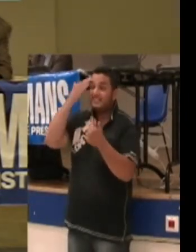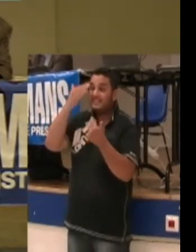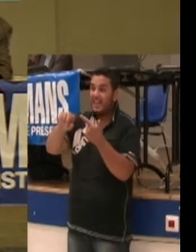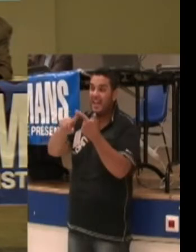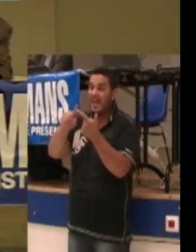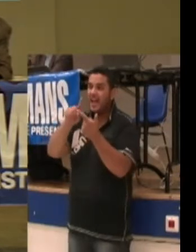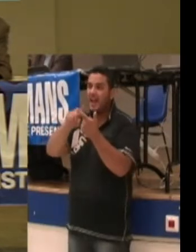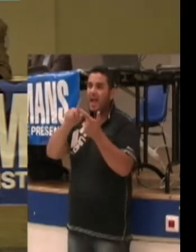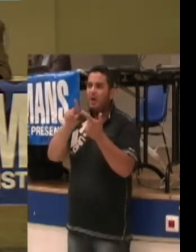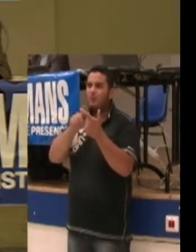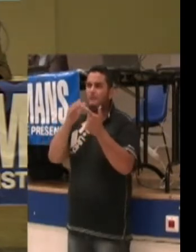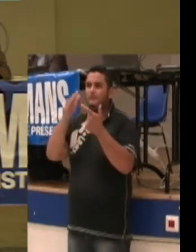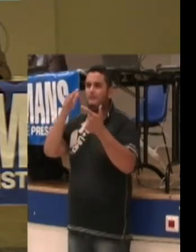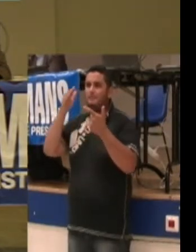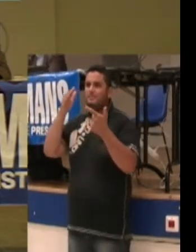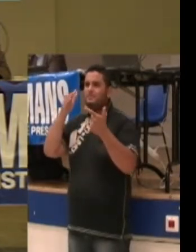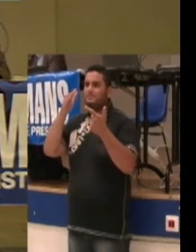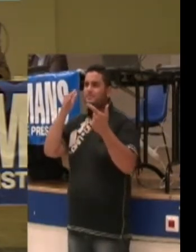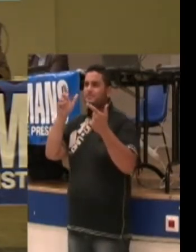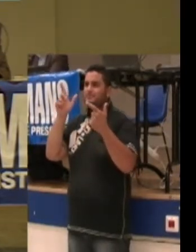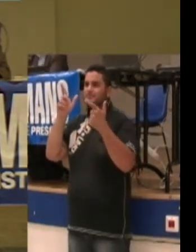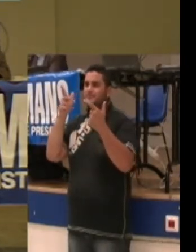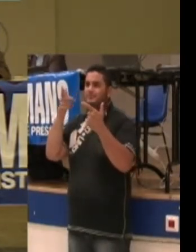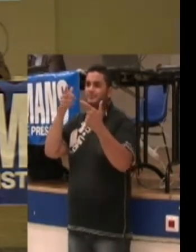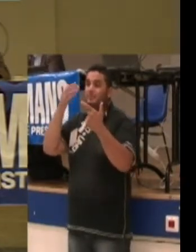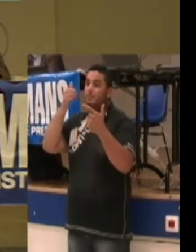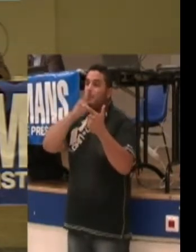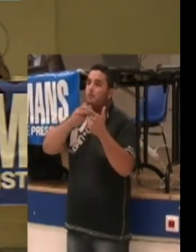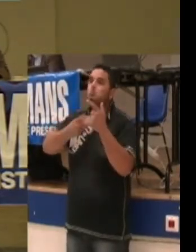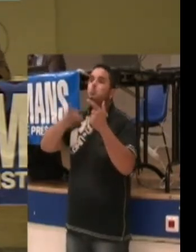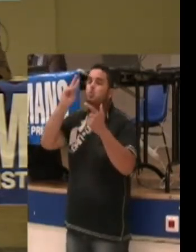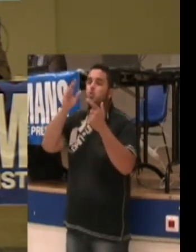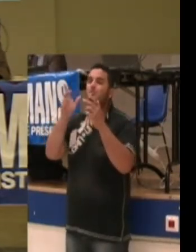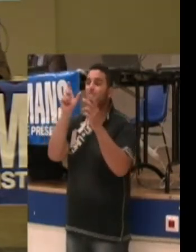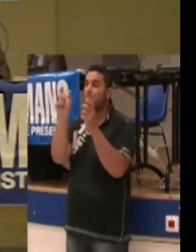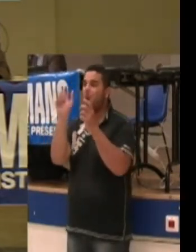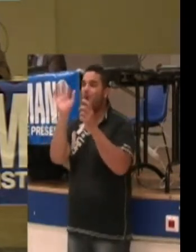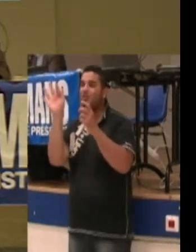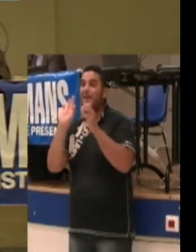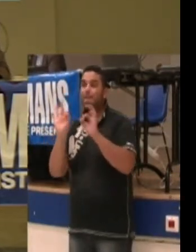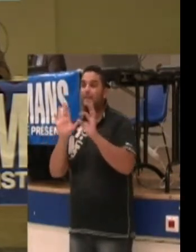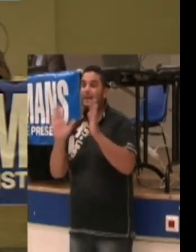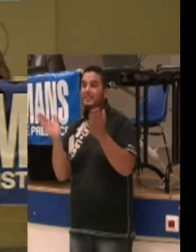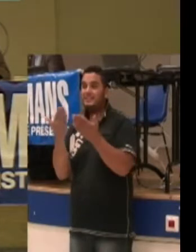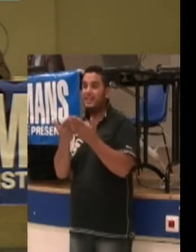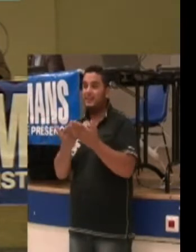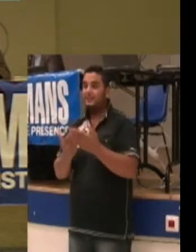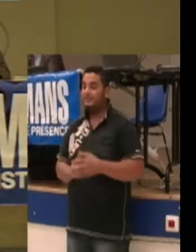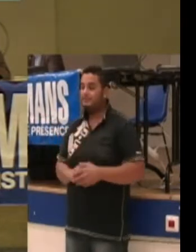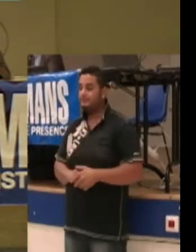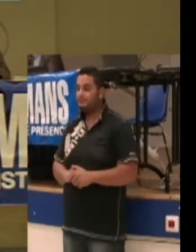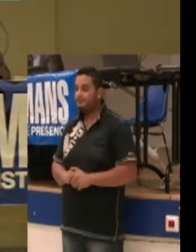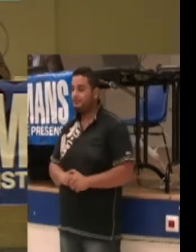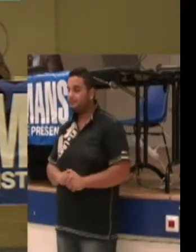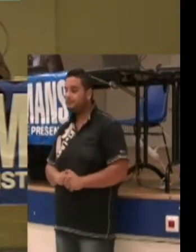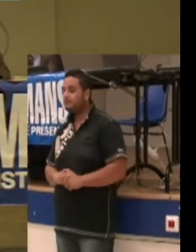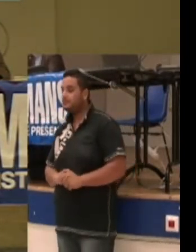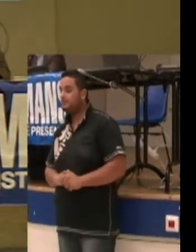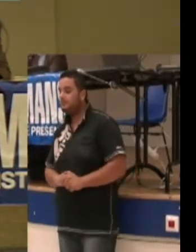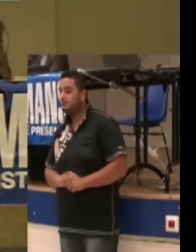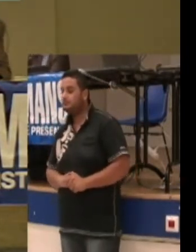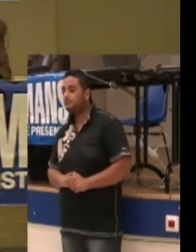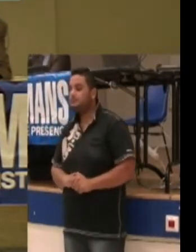ala nafisu. Nafisu, c'est quoi? Nafisu, le mot nafasa, c'est la compétition. Nafisu, min al nafas, c'est-à-dire la